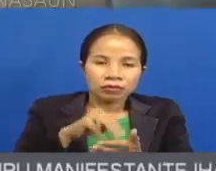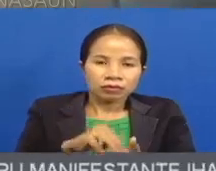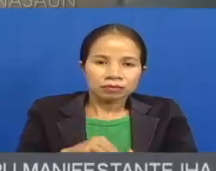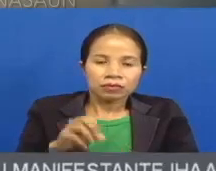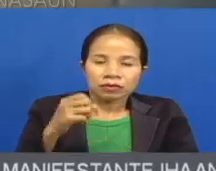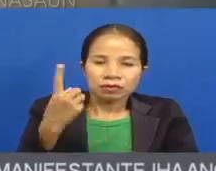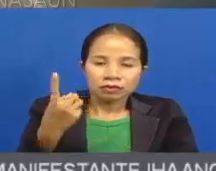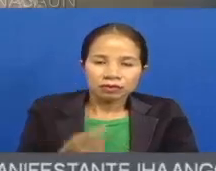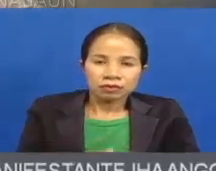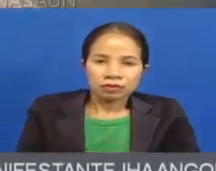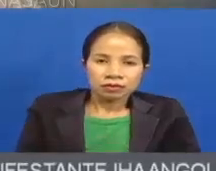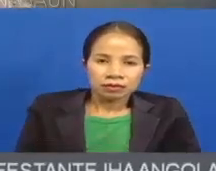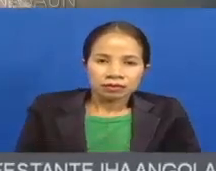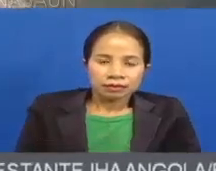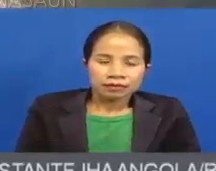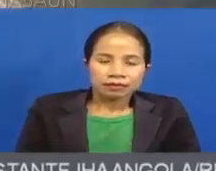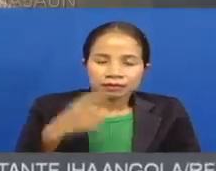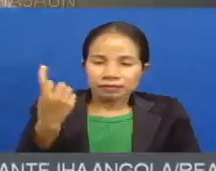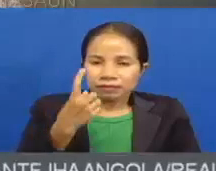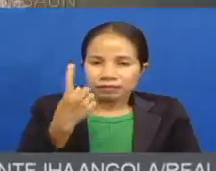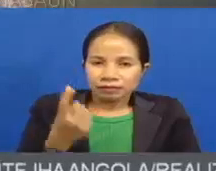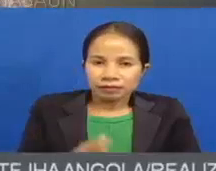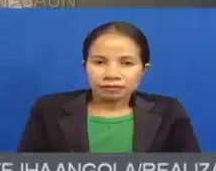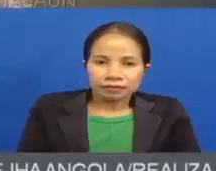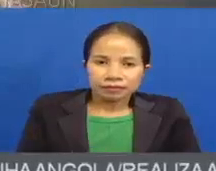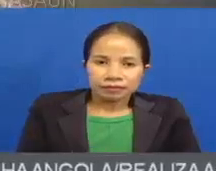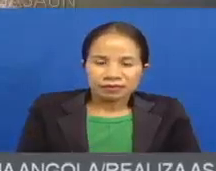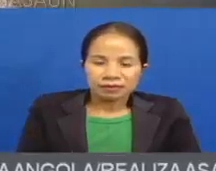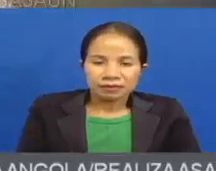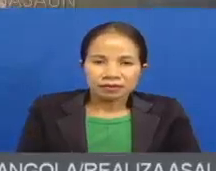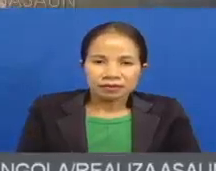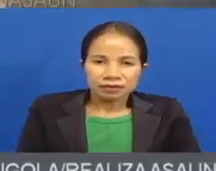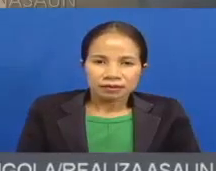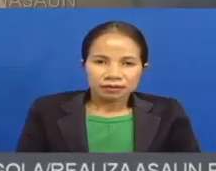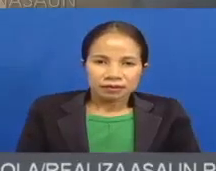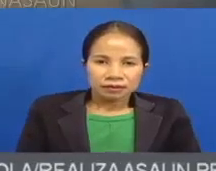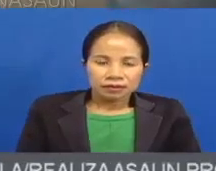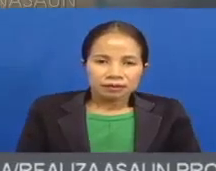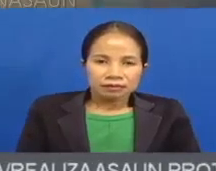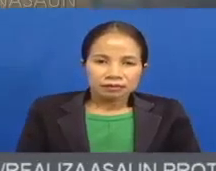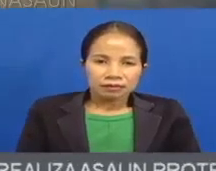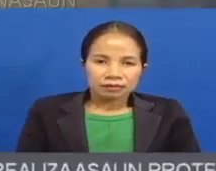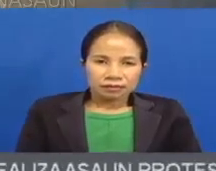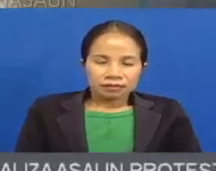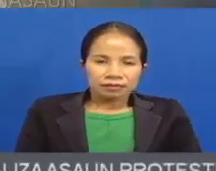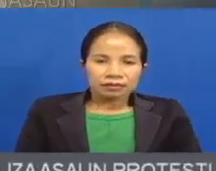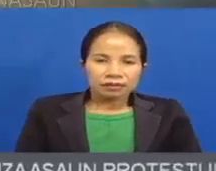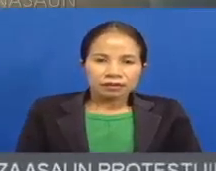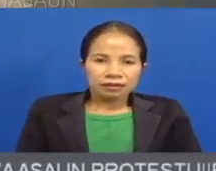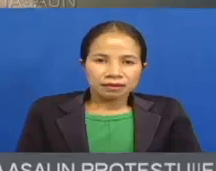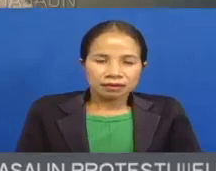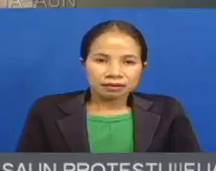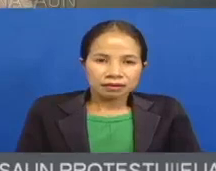2011 mais 8. Toda a lavar agora. A toda a lavar agora. Qualquer na Urbana da Mãe Nacional, eu sempre a